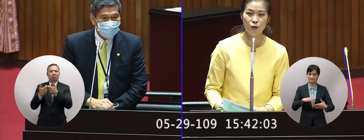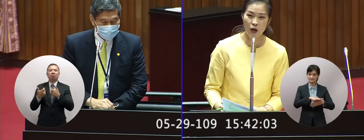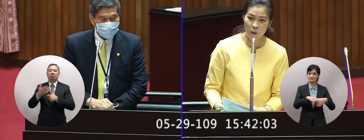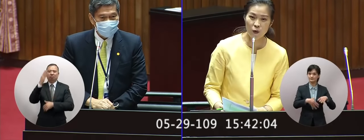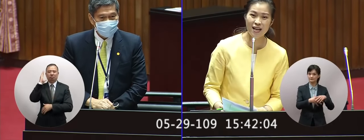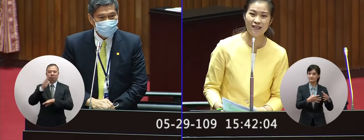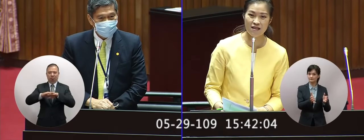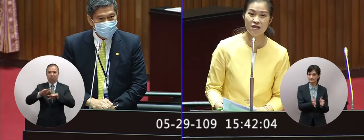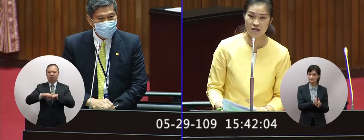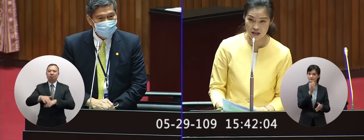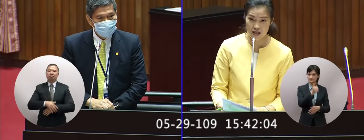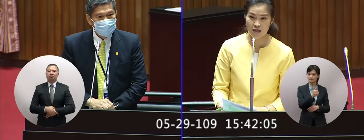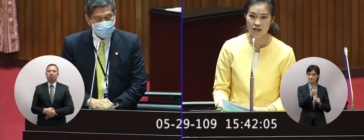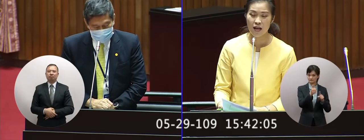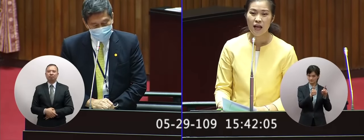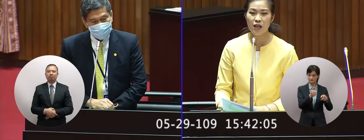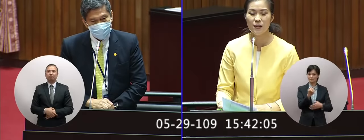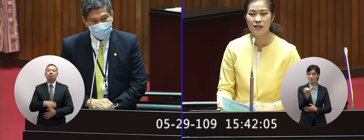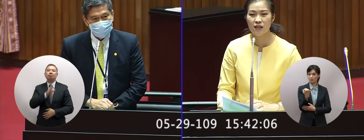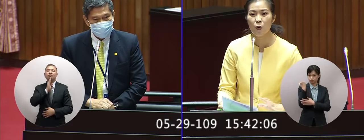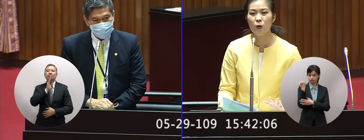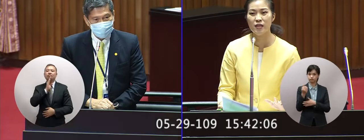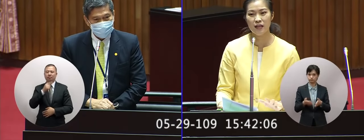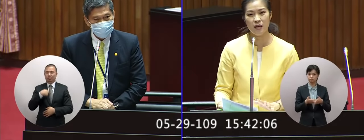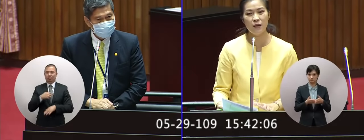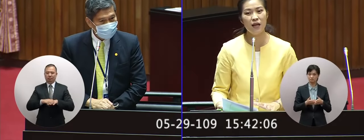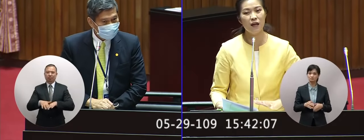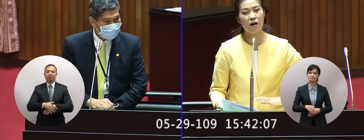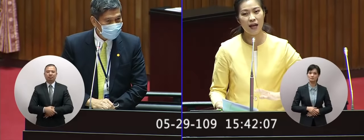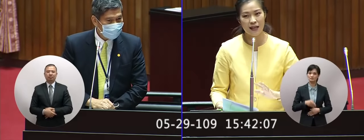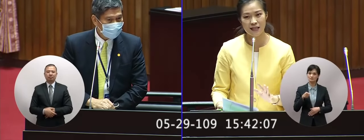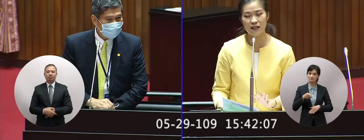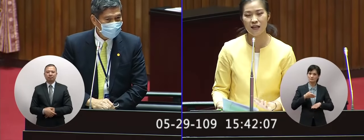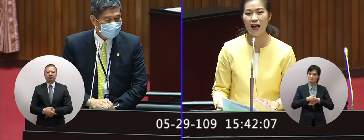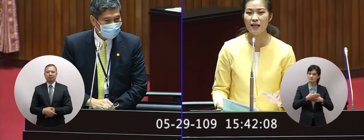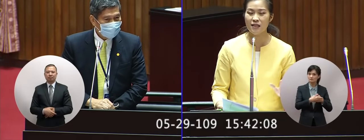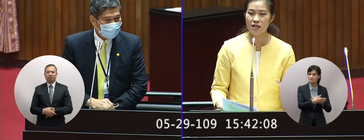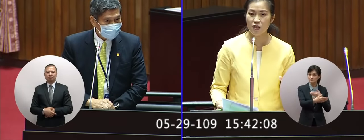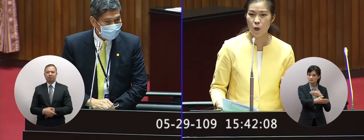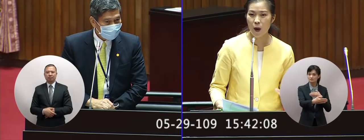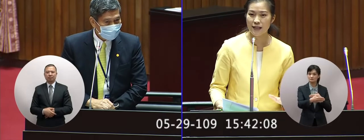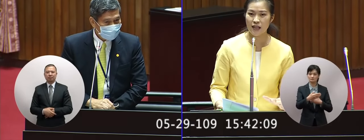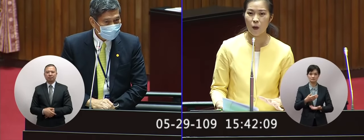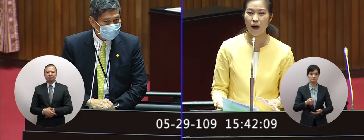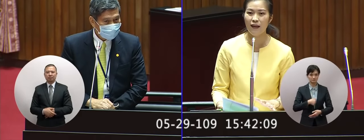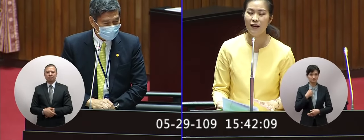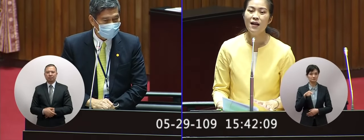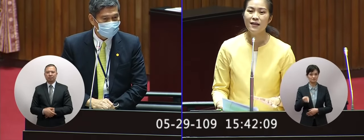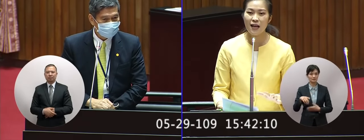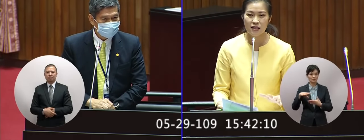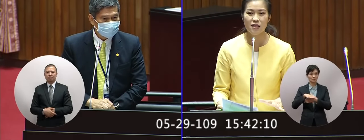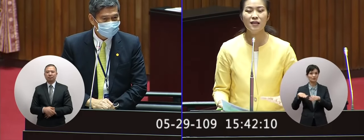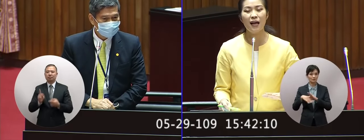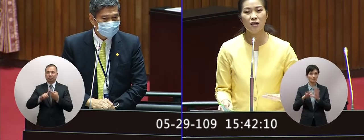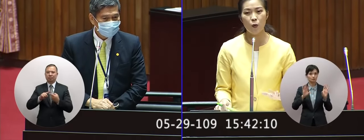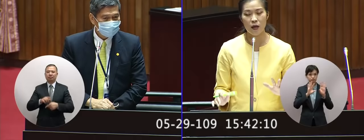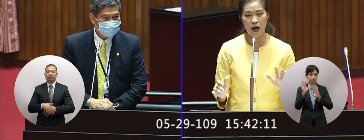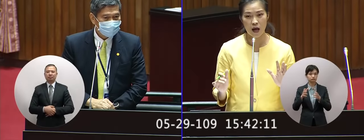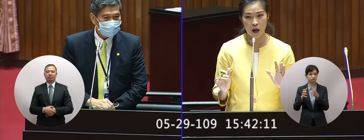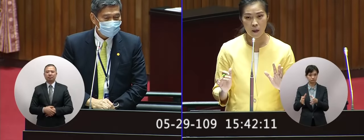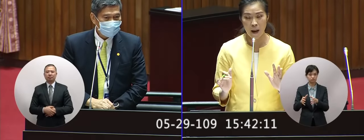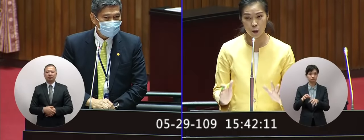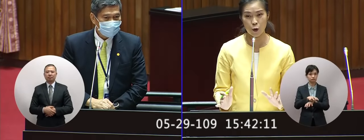化部，需要部长您的支持。 是的， 因为这个过程里面哈，刚刚讲了，它已经是文化景观了， 对， 但是它